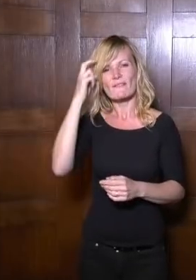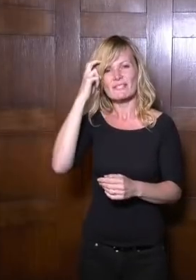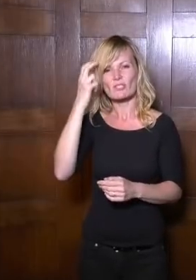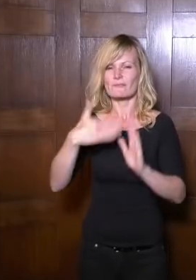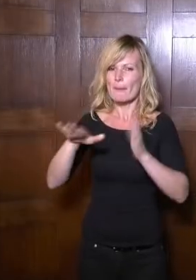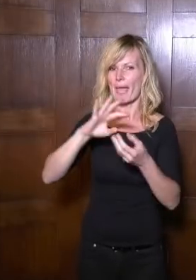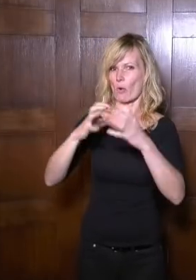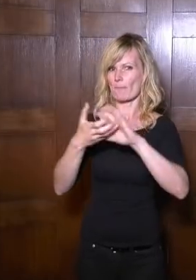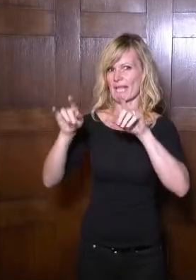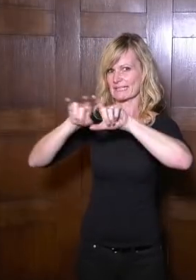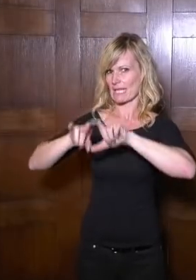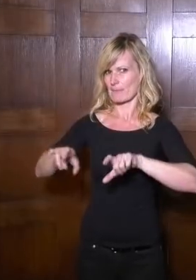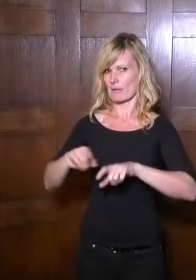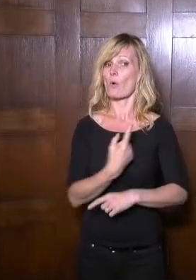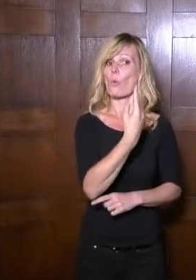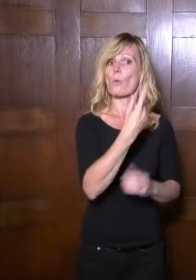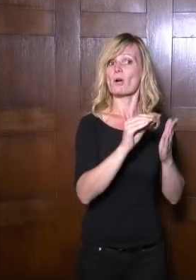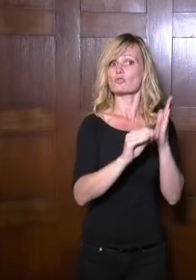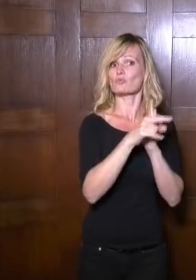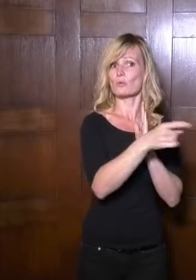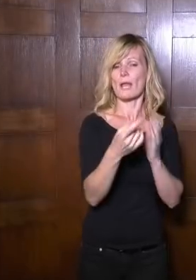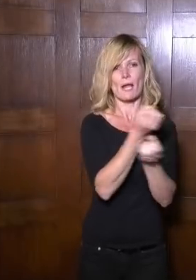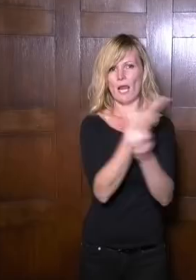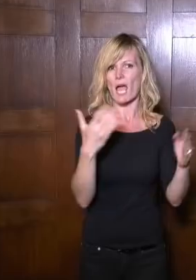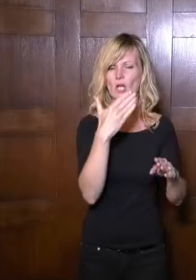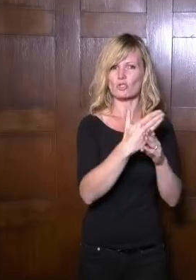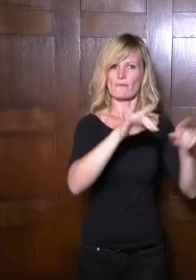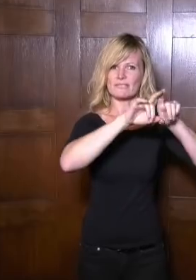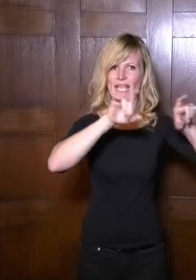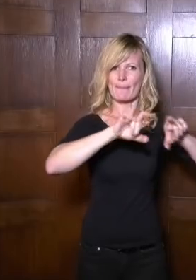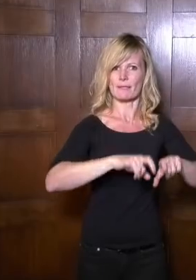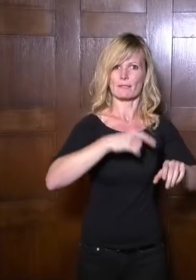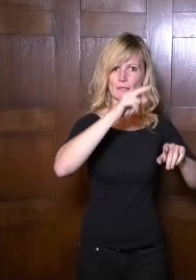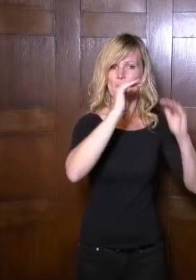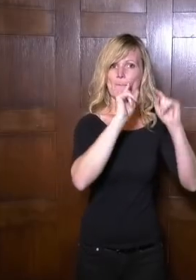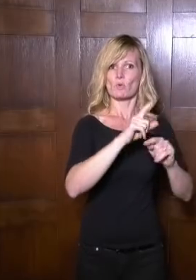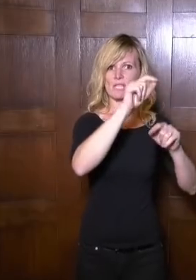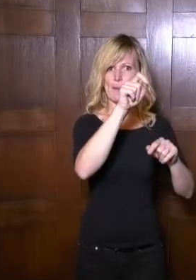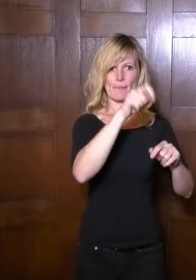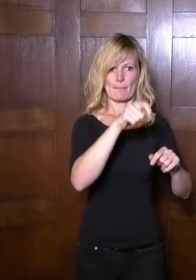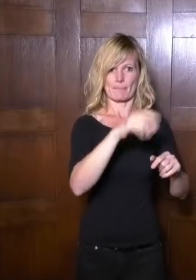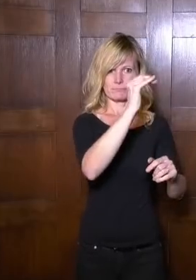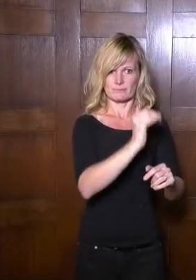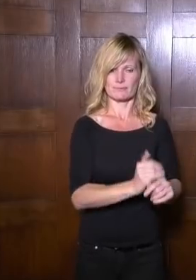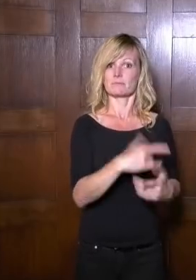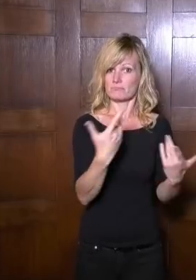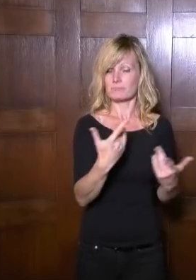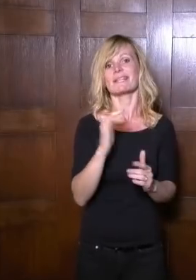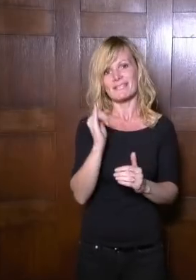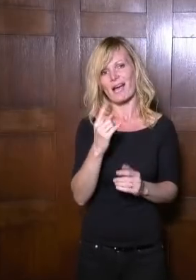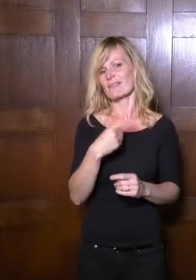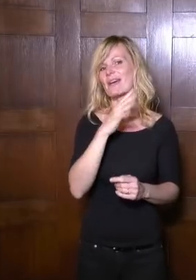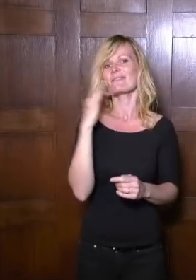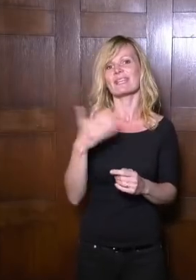Und auch an Oberschulen, die sehr, sehr klare Stoffeinheiten haben, die abzuerledigen sind. Und ja, wir haben auch viele weitere Fragen,